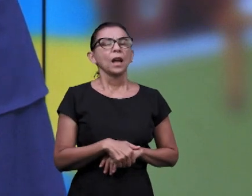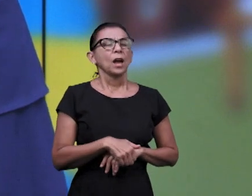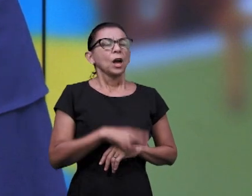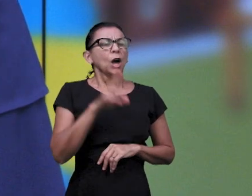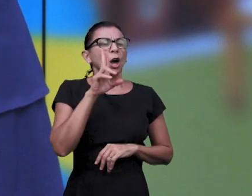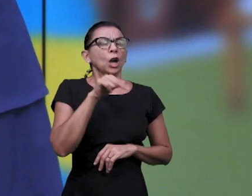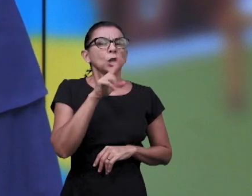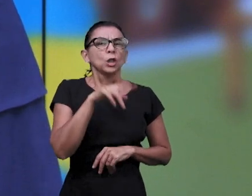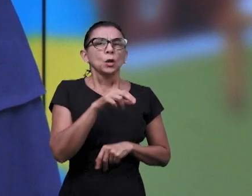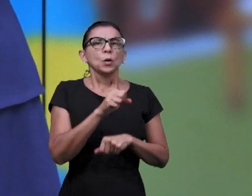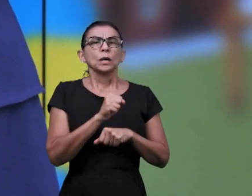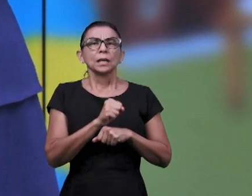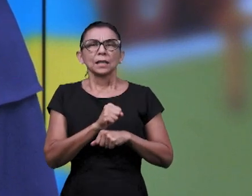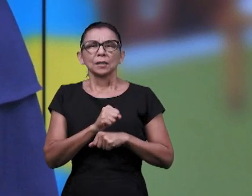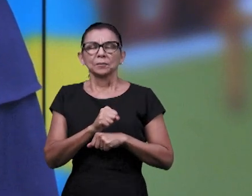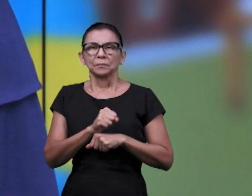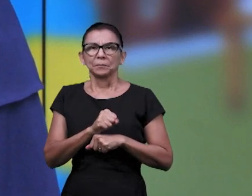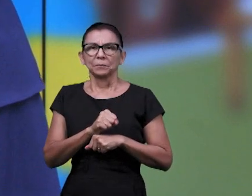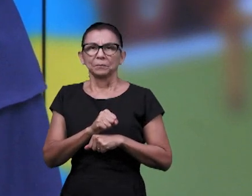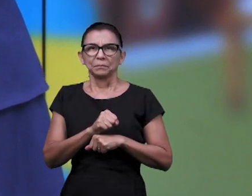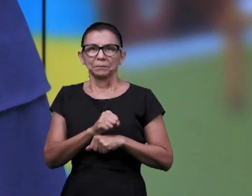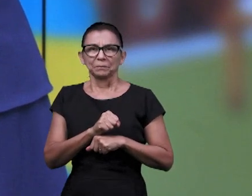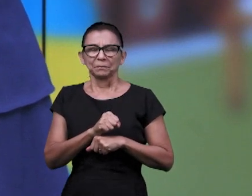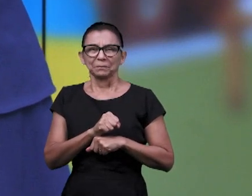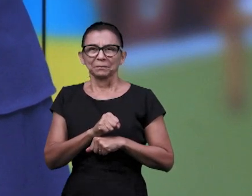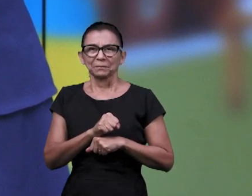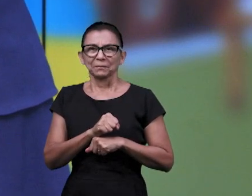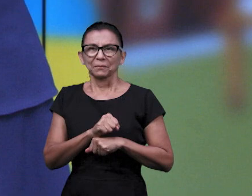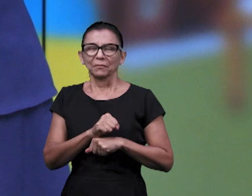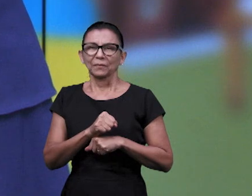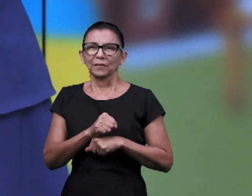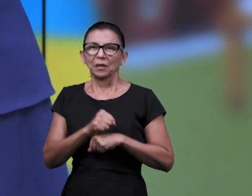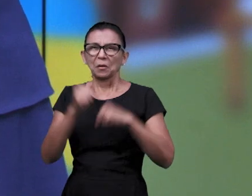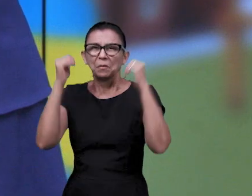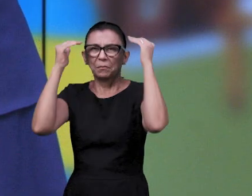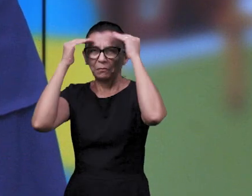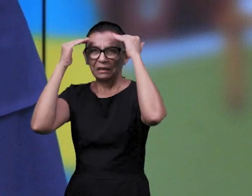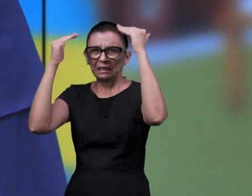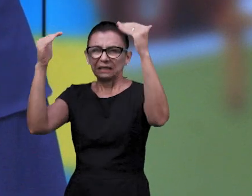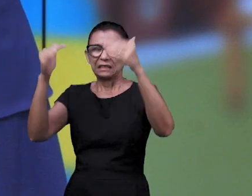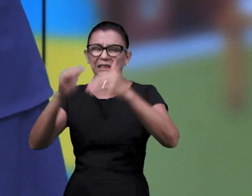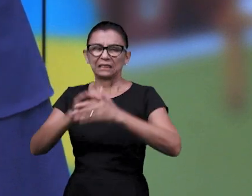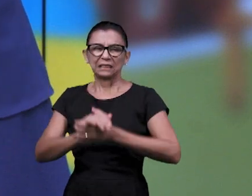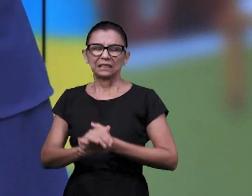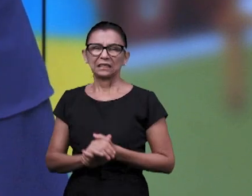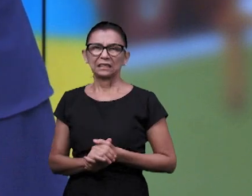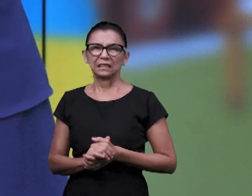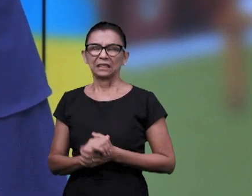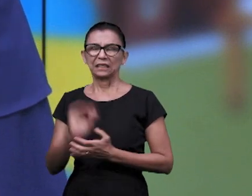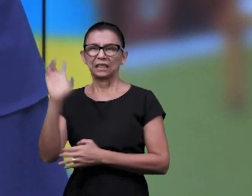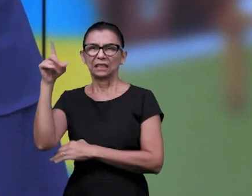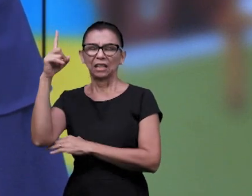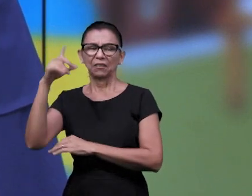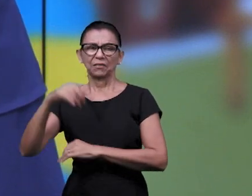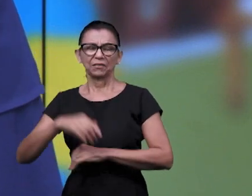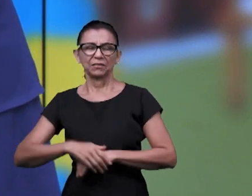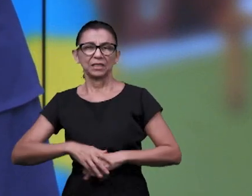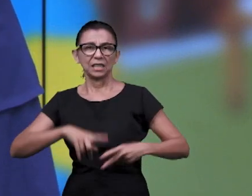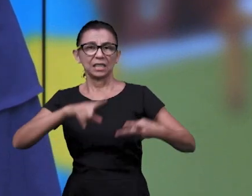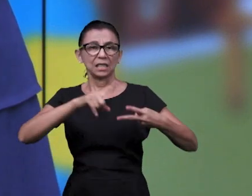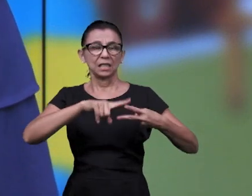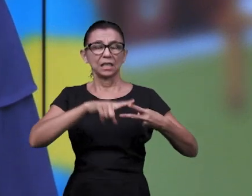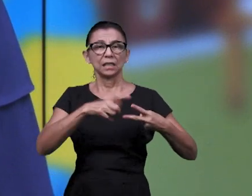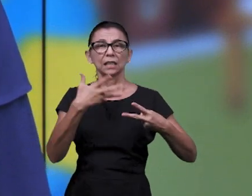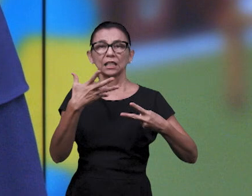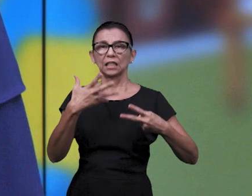il faisait tout ce qu'il voulait, sans se préoccuper s'il plaisait à Dieu ou à son père. Quelle tristesse, n'est-ce pas? Adonijah voulait beaucoup